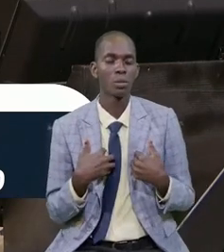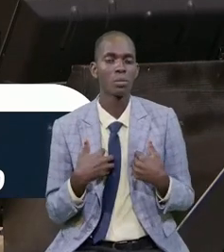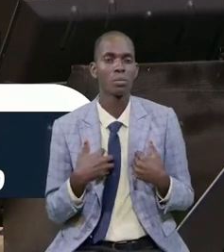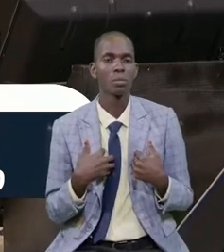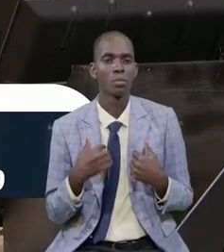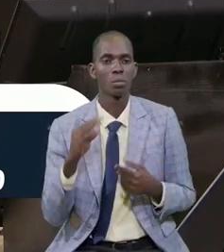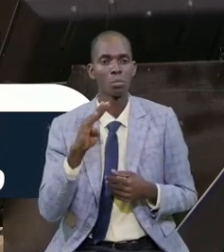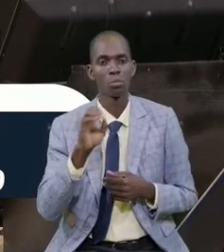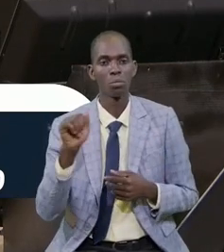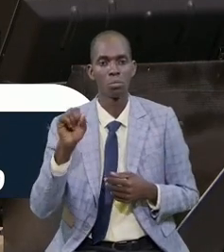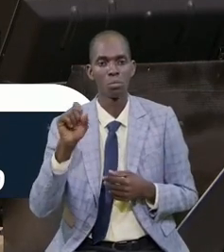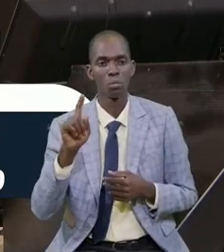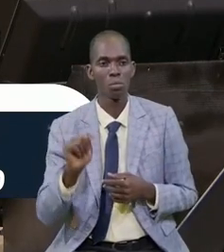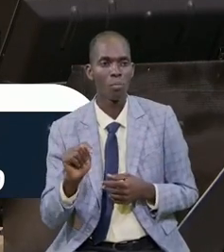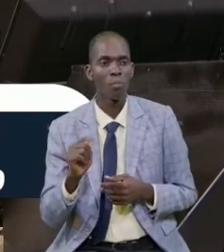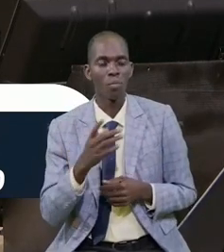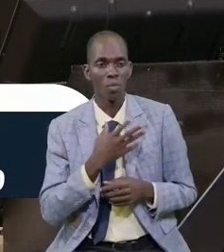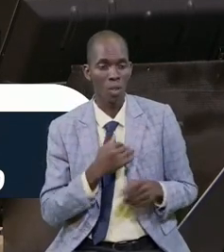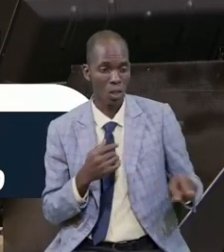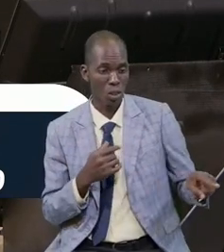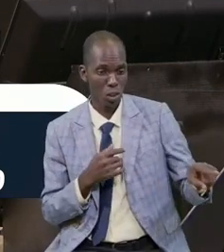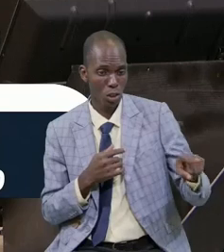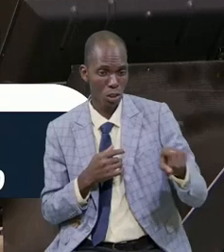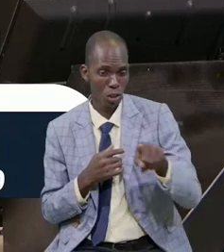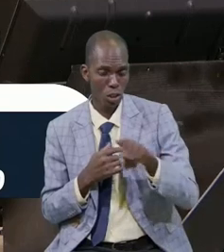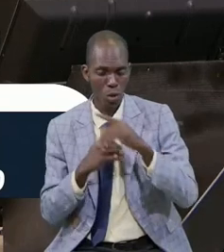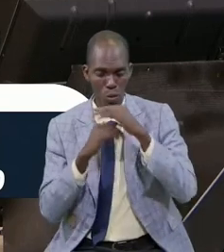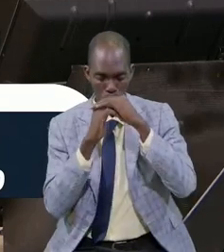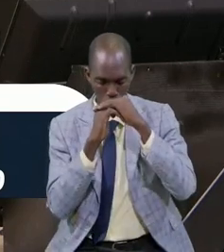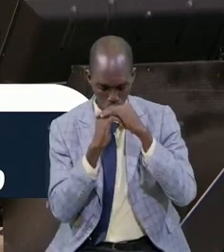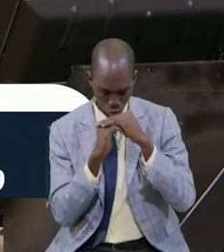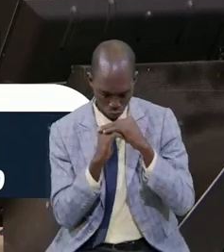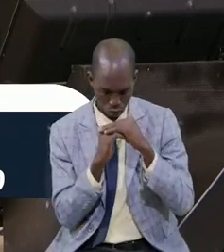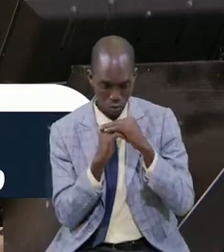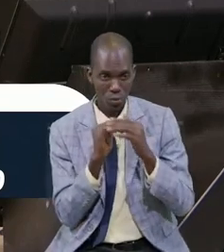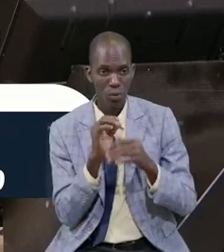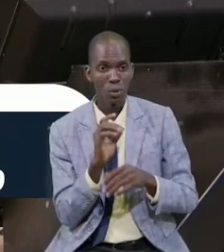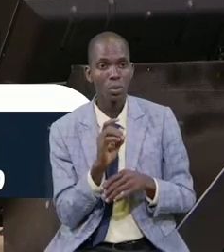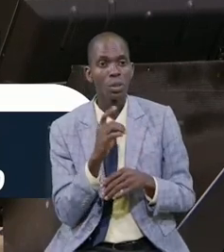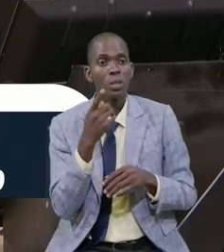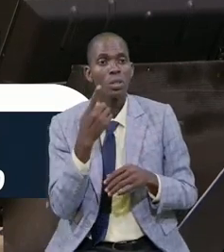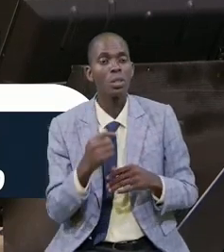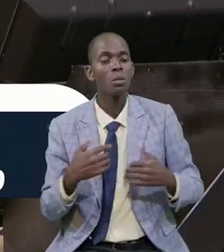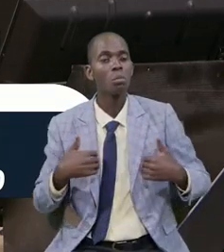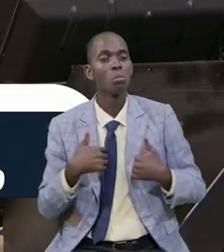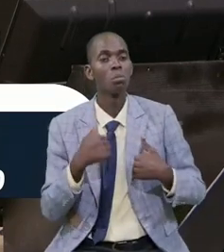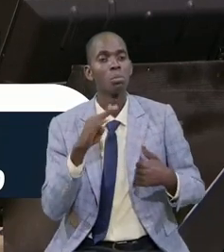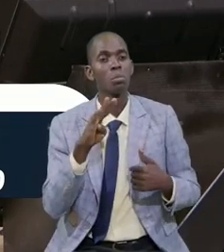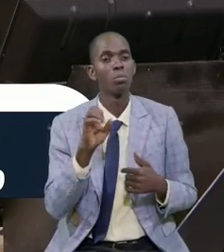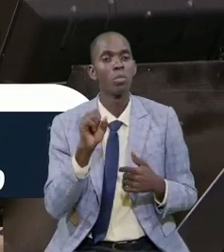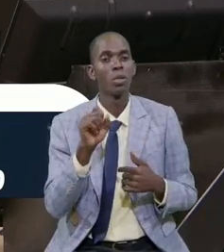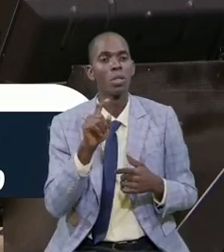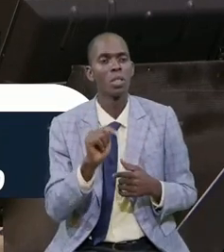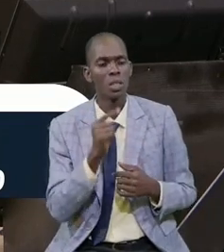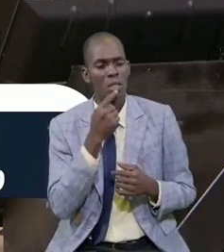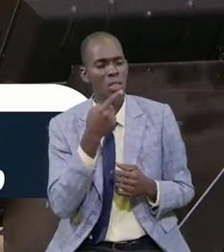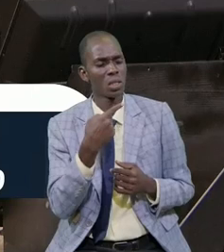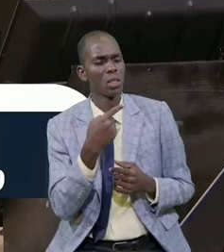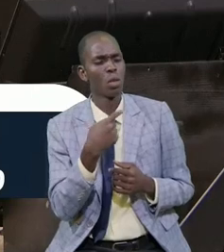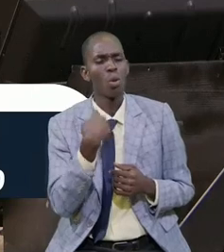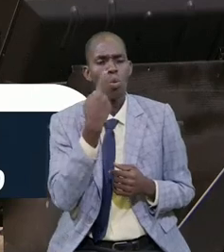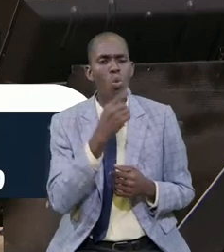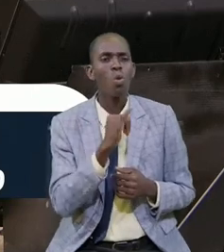Il adorait le dragon parce qu'il avait donné l'autorité à la bête. Il adorait